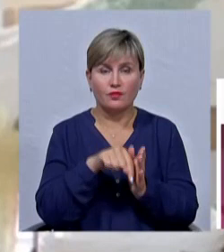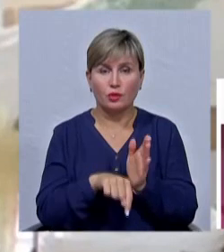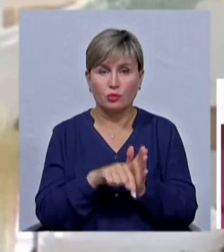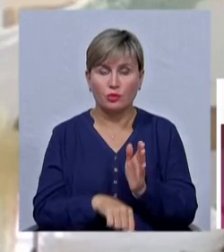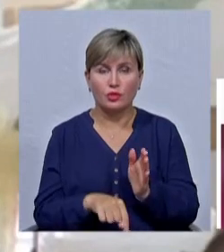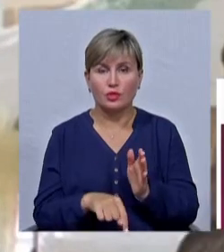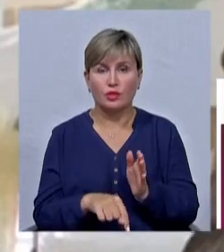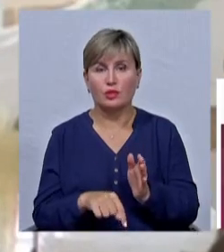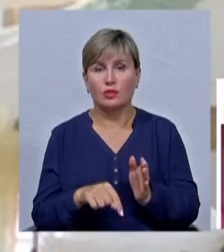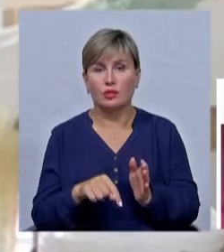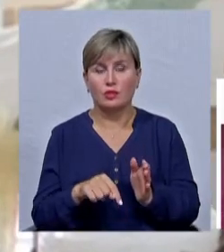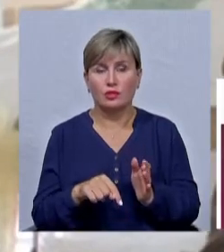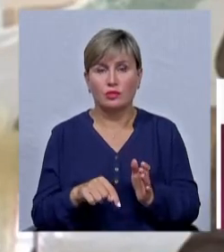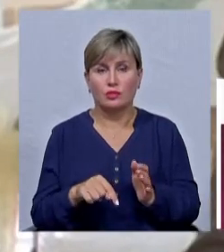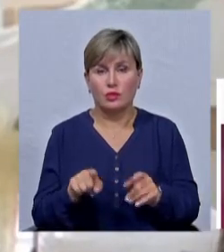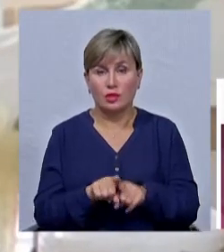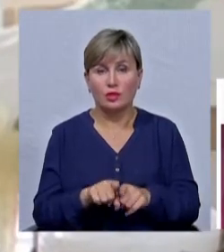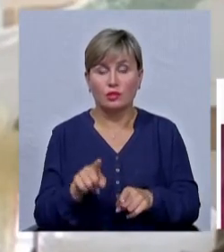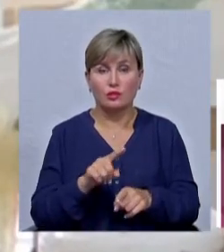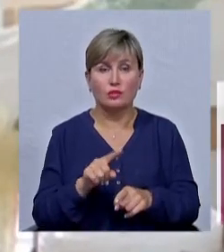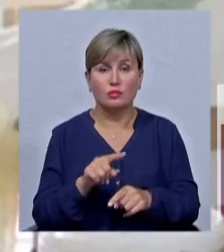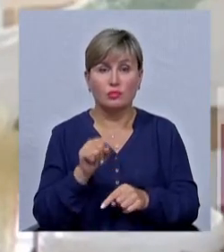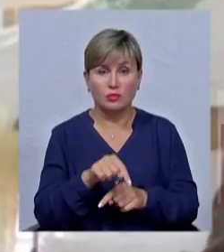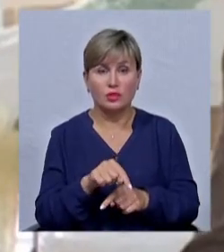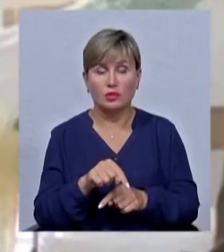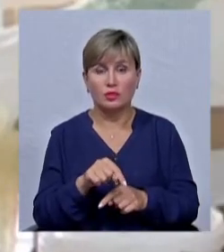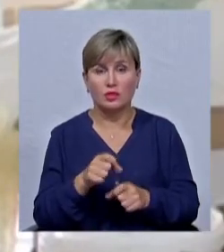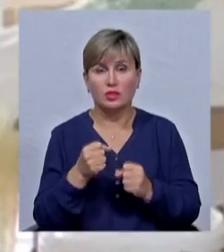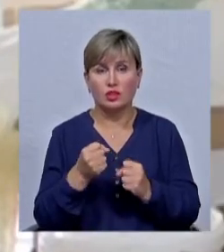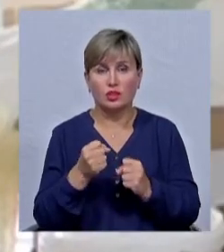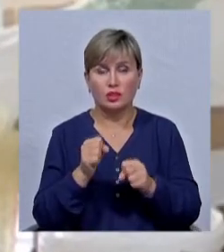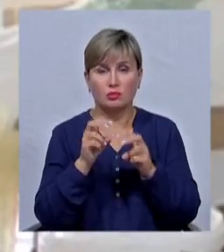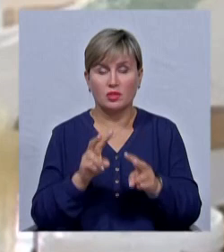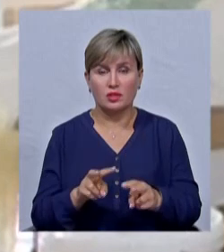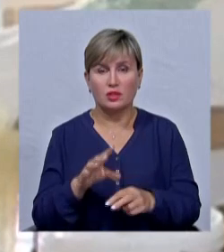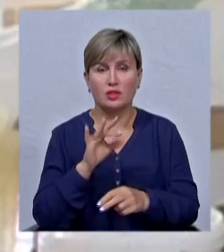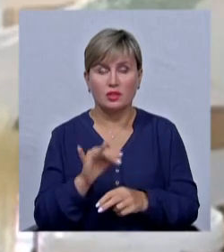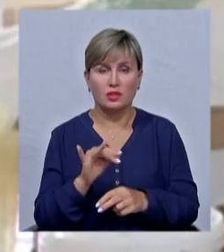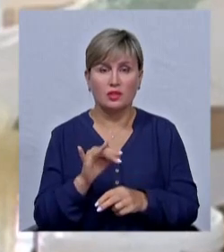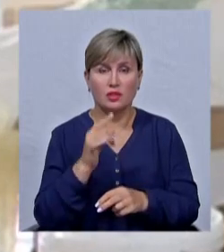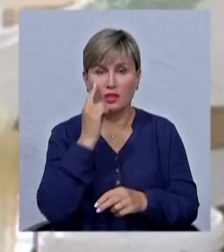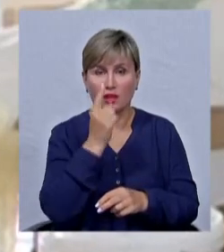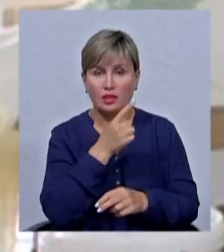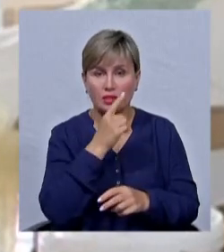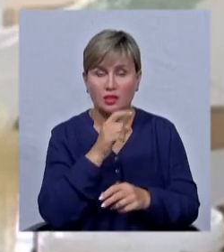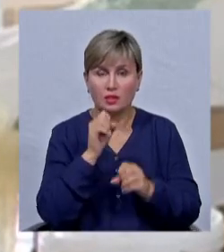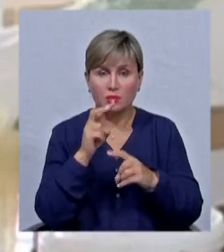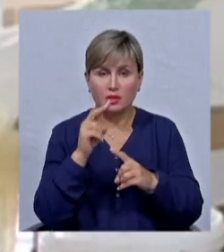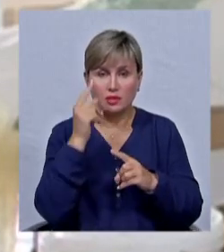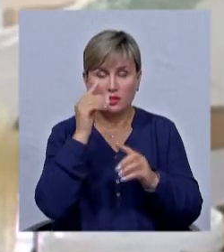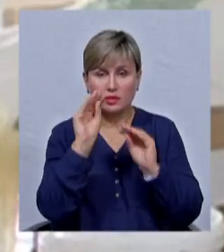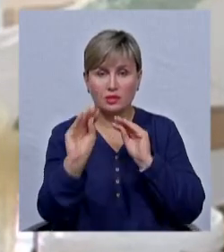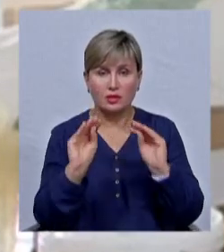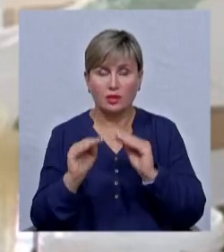силикона чтобы как каркас держатель и глаза чтобы делать специальные